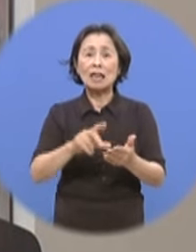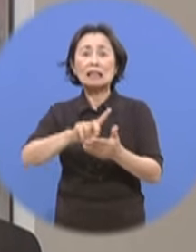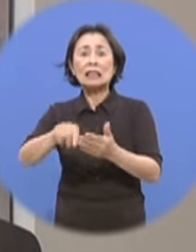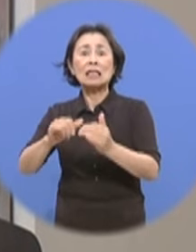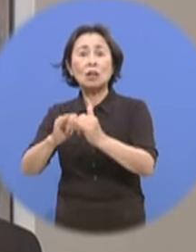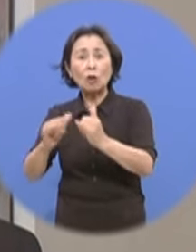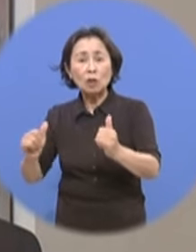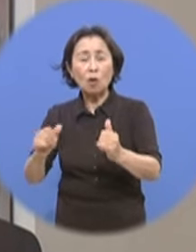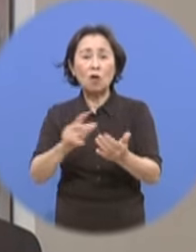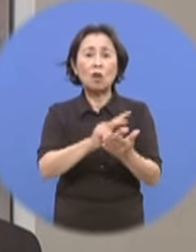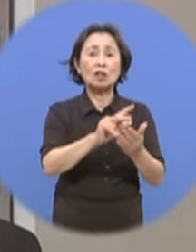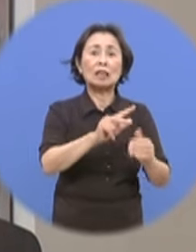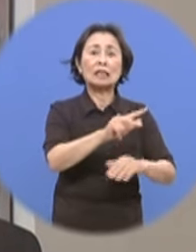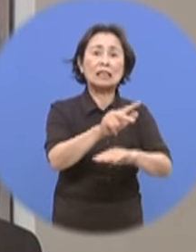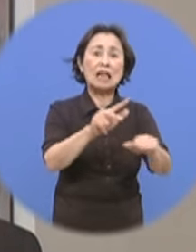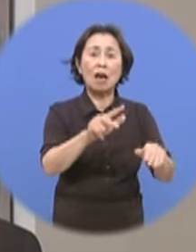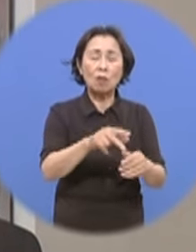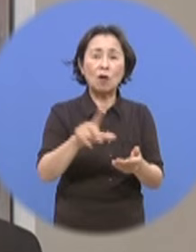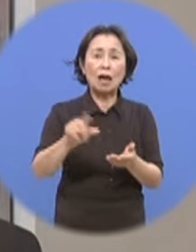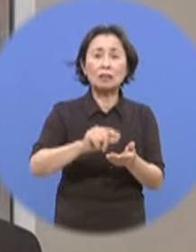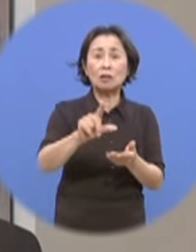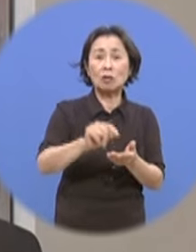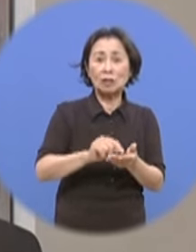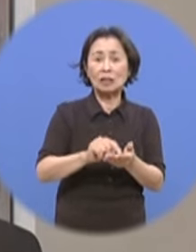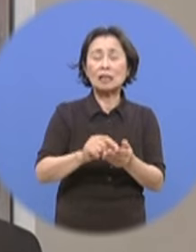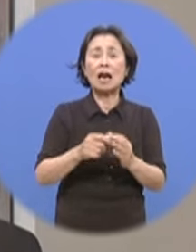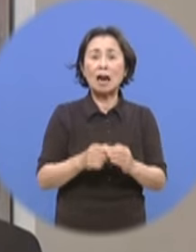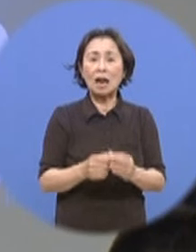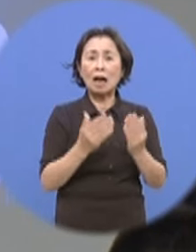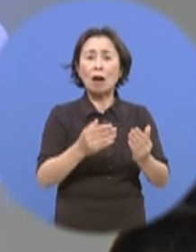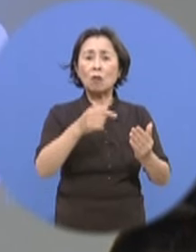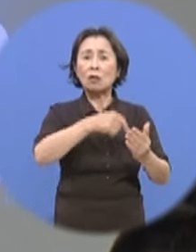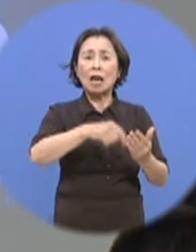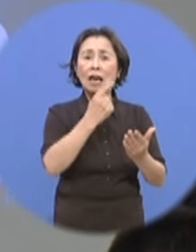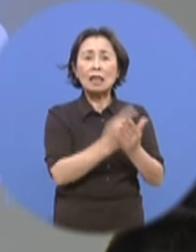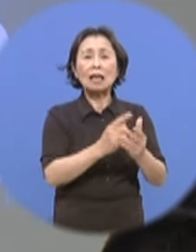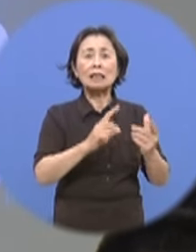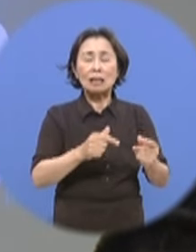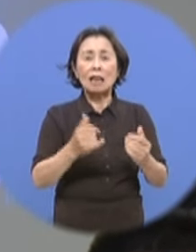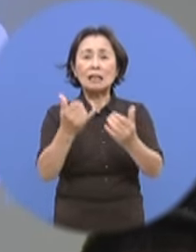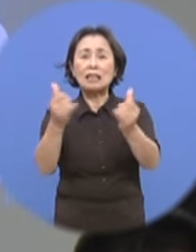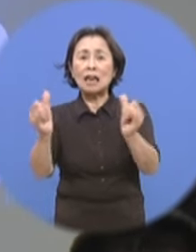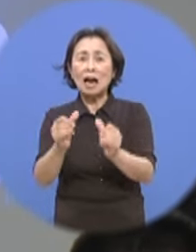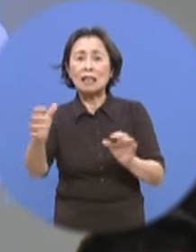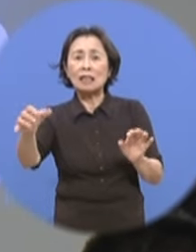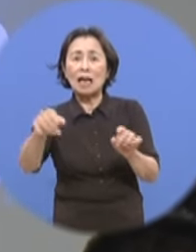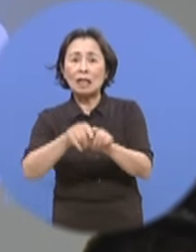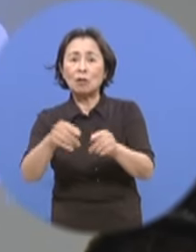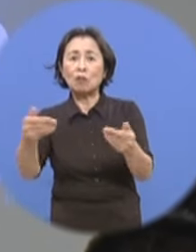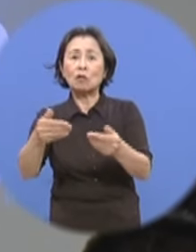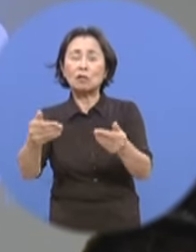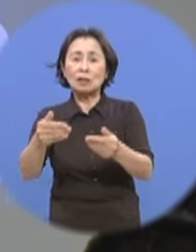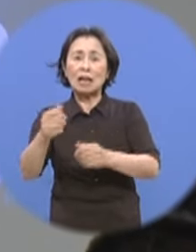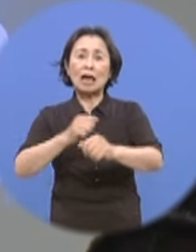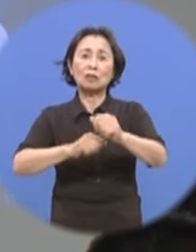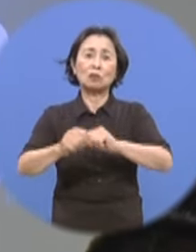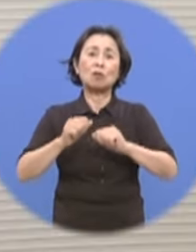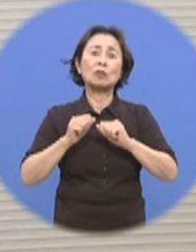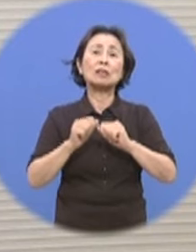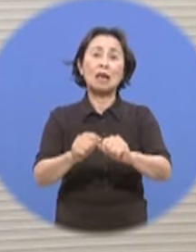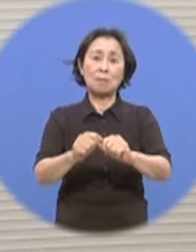など学校教育を学校内だけに終わらせず社会と連携共同した教育活動に取り組んでい